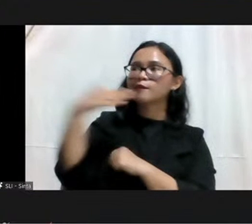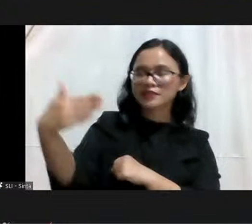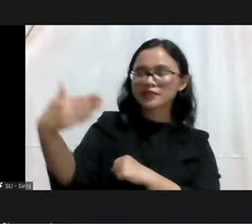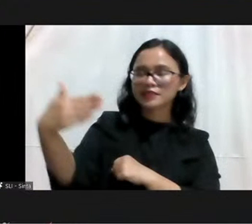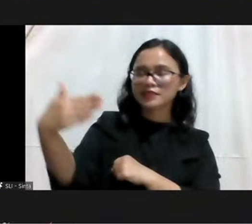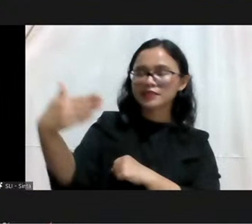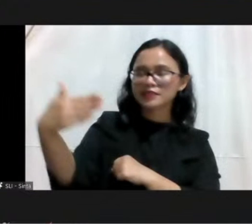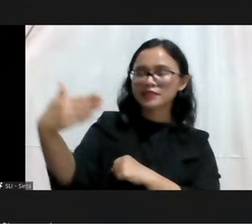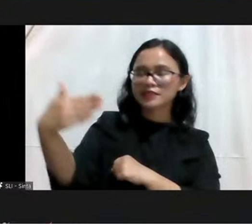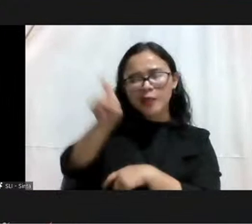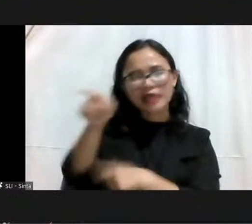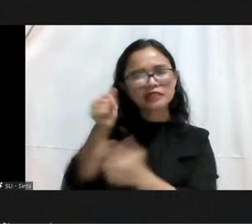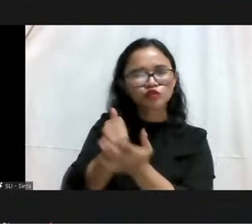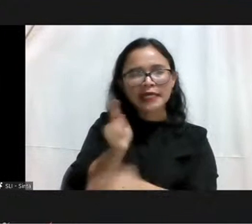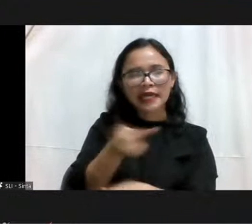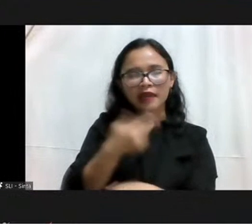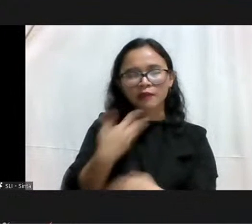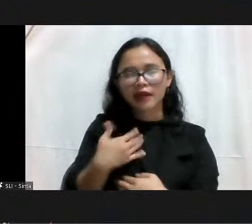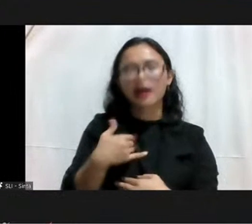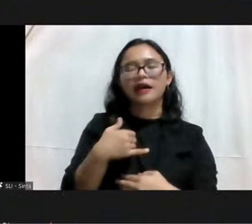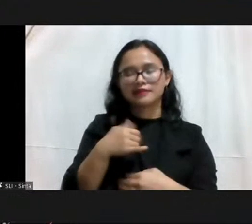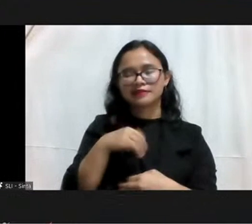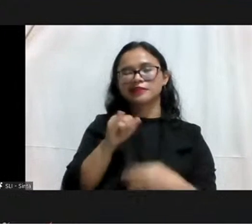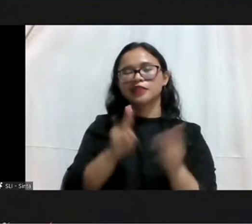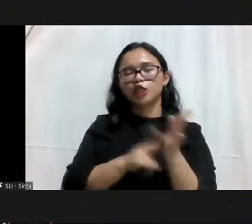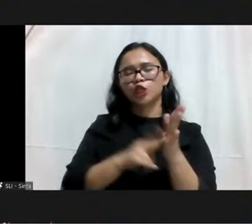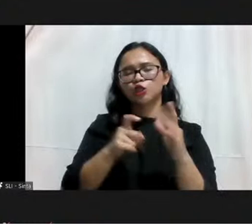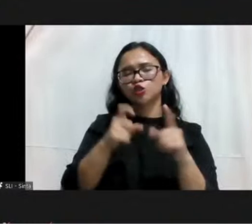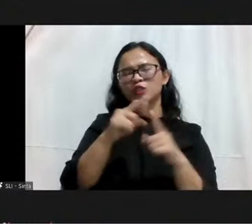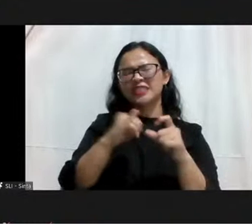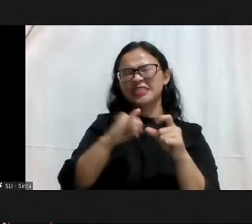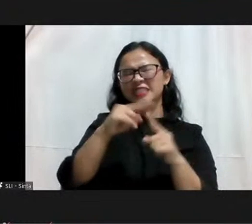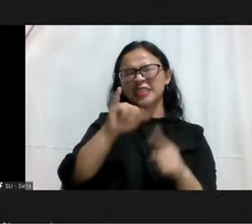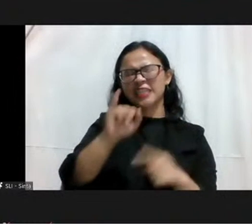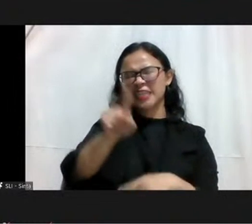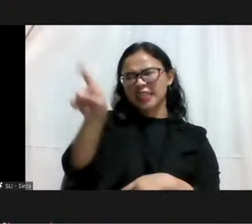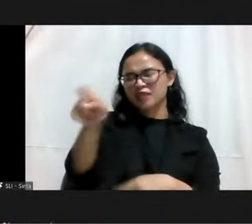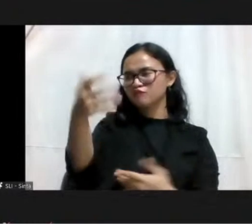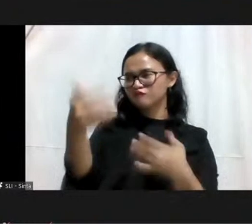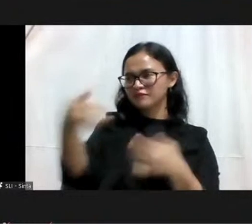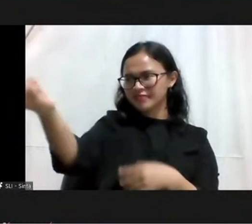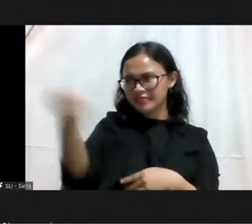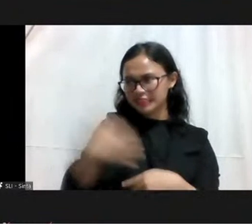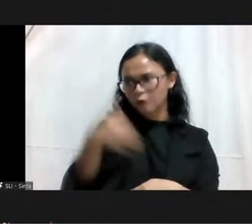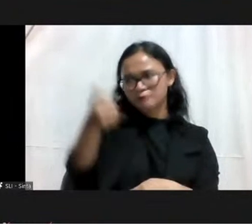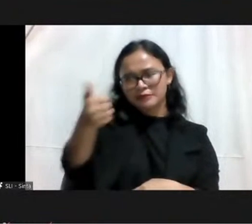industri saya inginnd Saya ingin follow up juga mungkin anda bisa menjawab